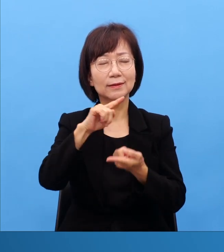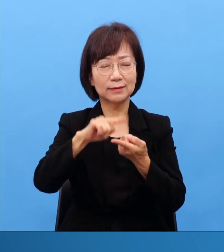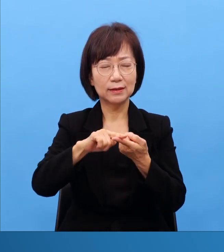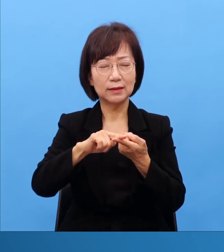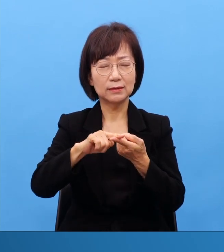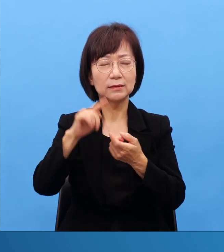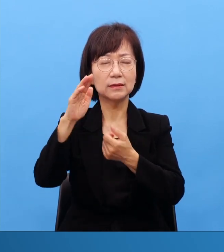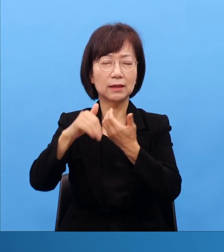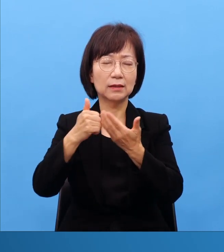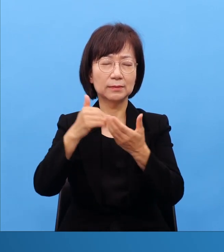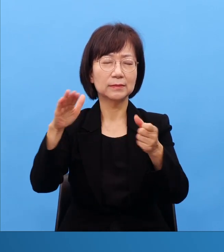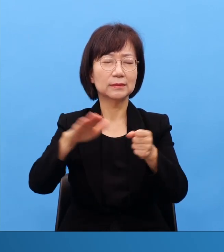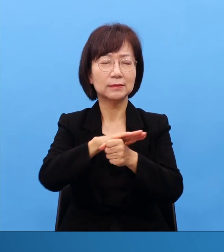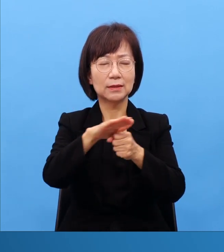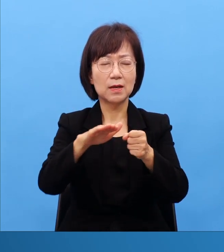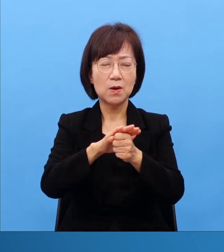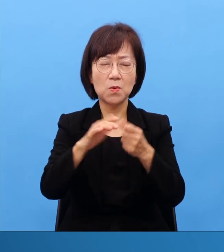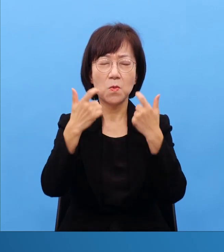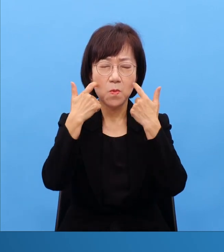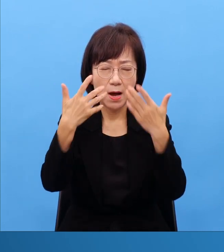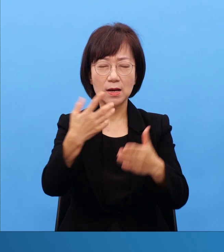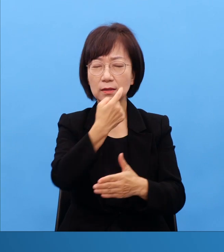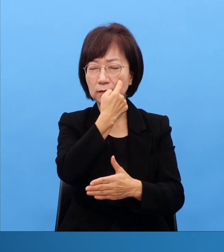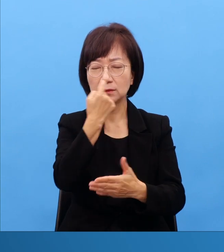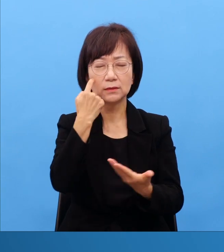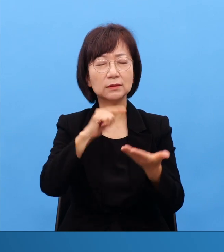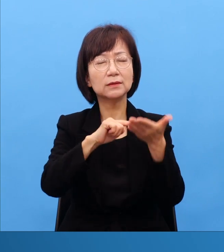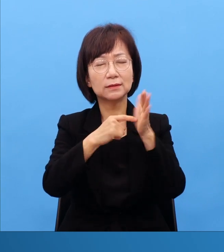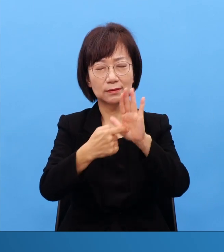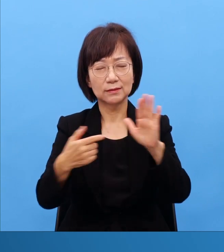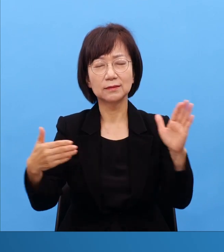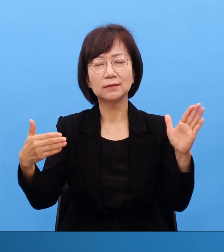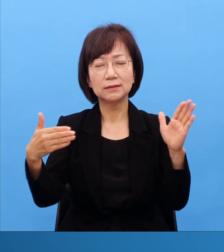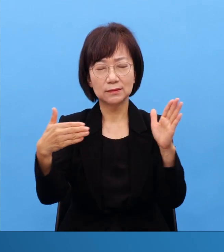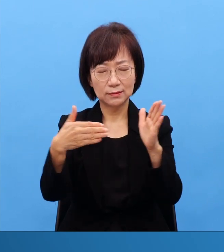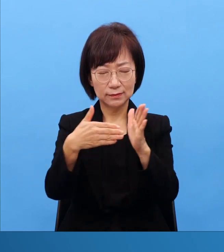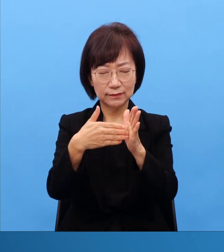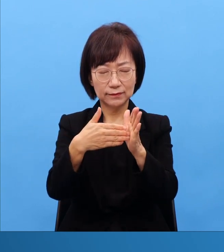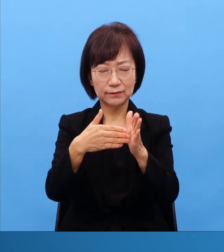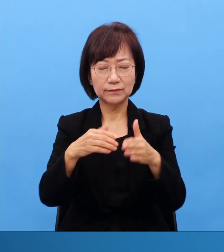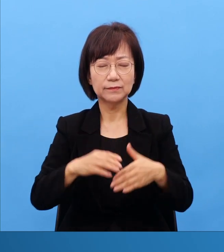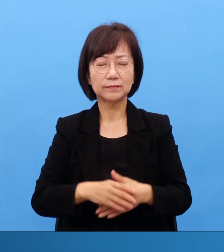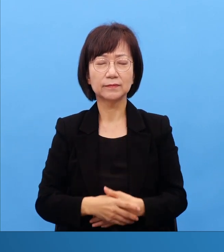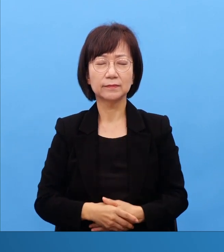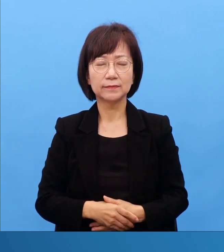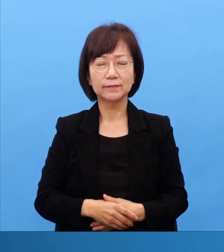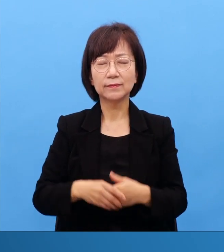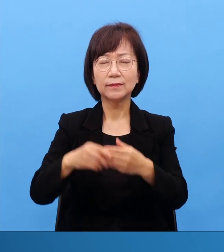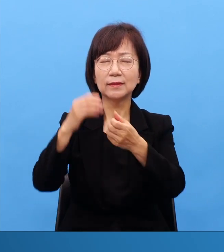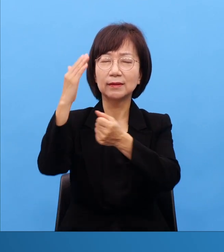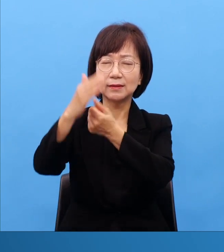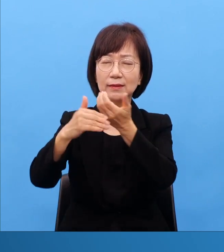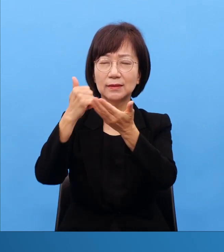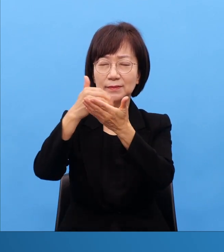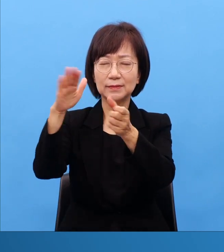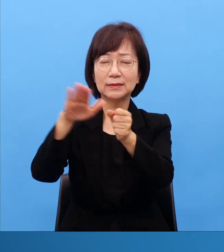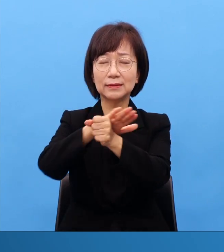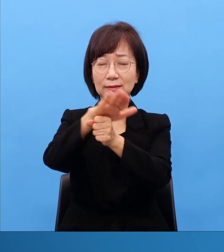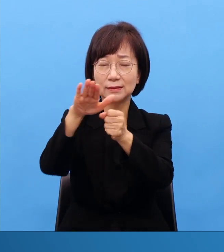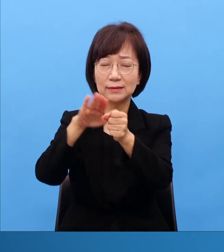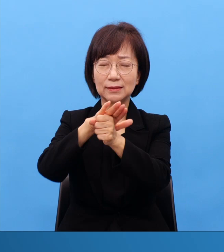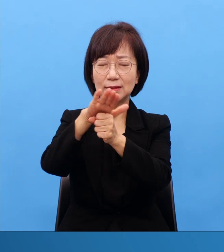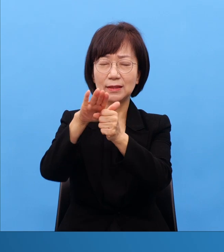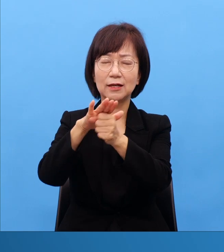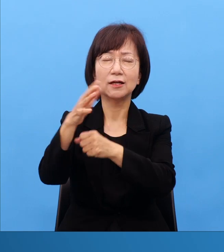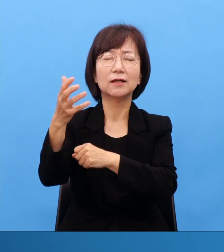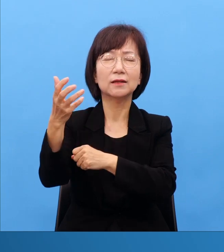확증하셨느니라. But God demonstrates his own love for us in this. While we were still sinners, Christ died for us. 하나님의 사랑을 받아